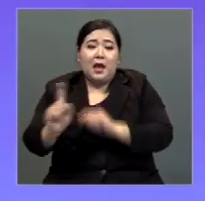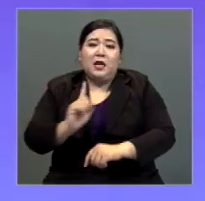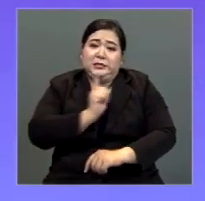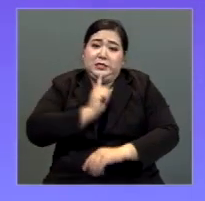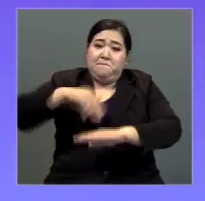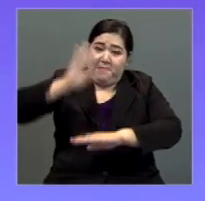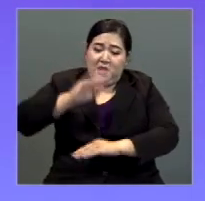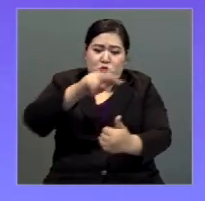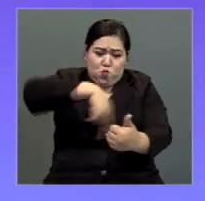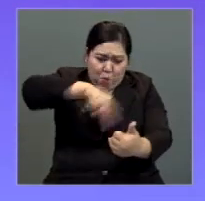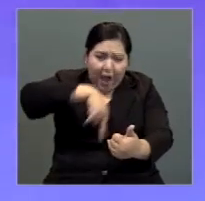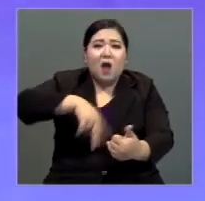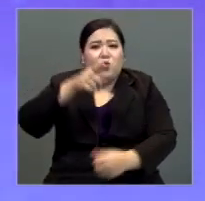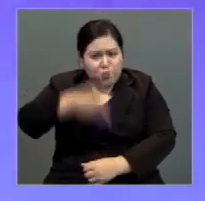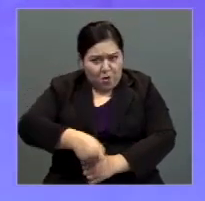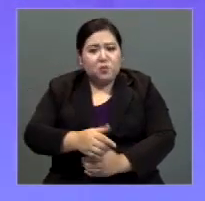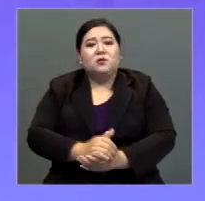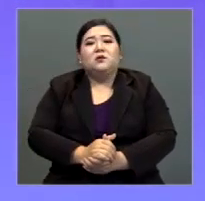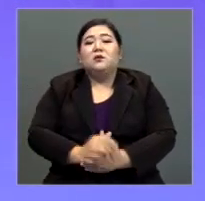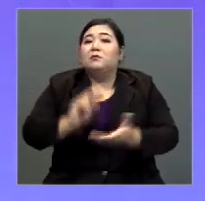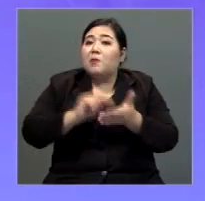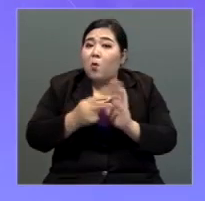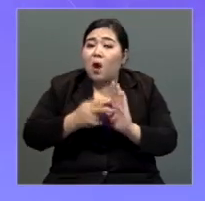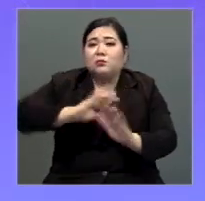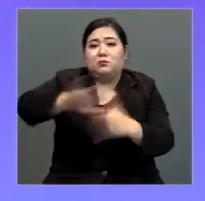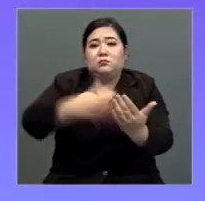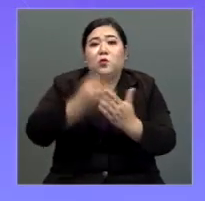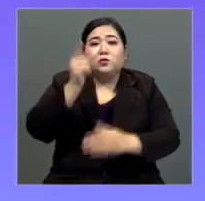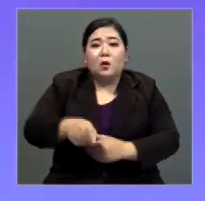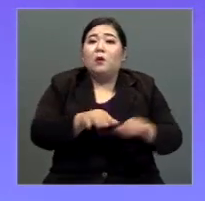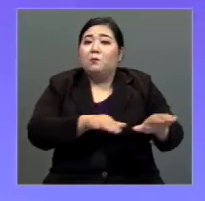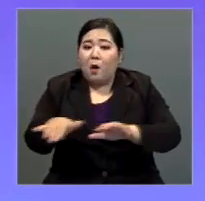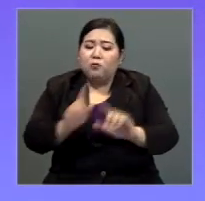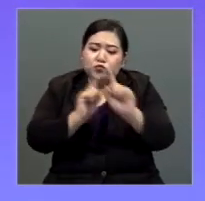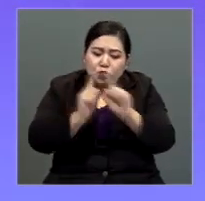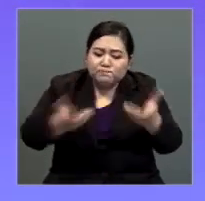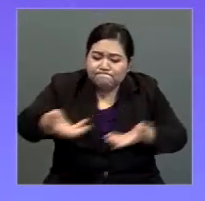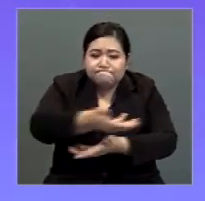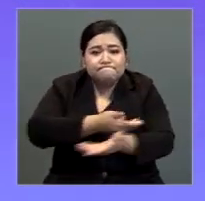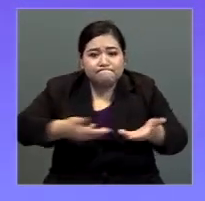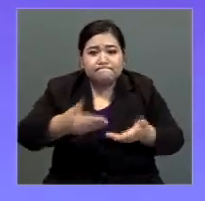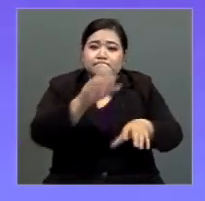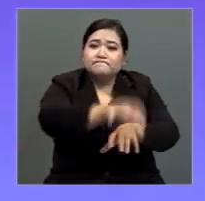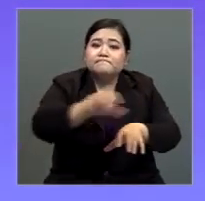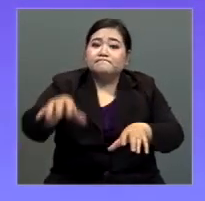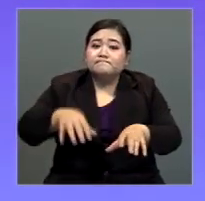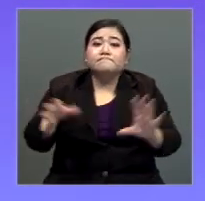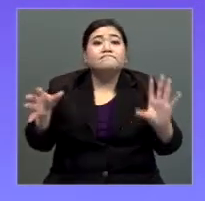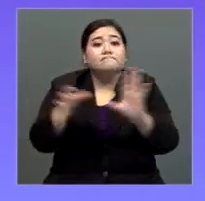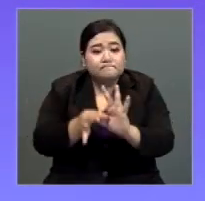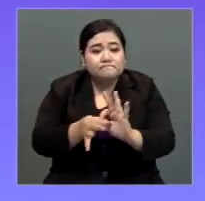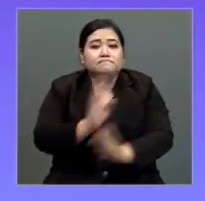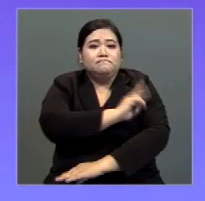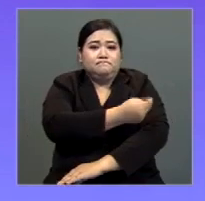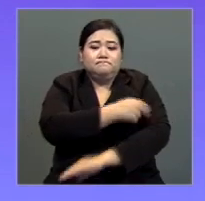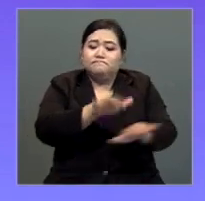้องมาคอยดูแลคนกลมนี้ดังนั้นเรื่ของความพร้อมทงหมดจึงเป็นการพูดคุยกันระห่างหนวยงานที่เกี่ยวข้องเพื่ทจะจัเตรีม